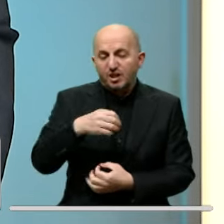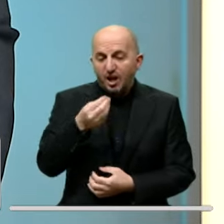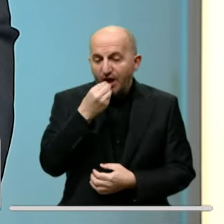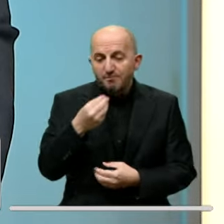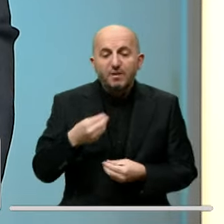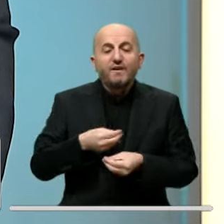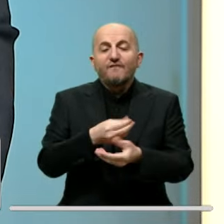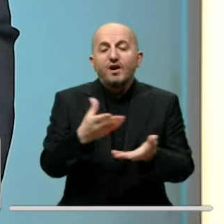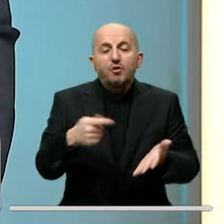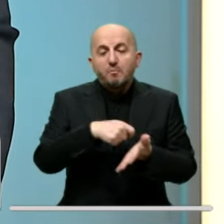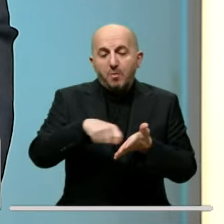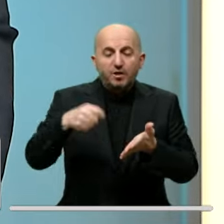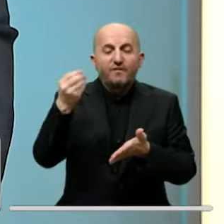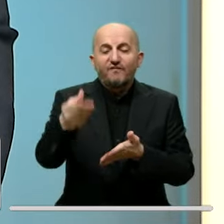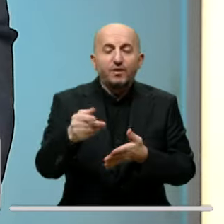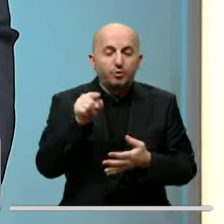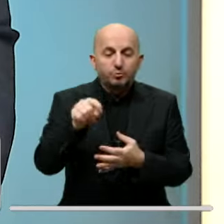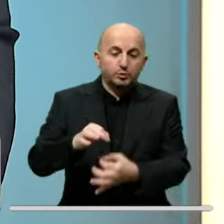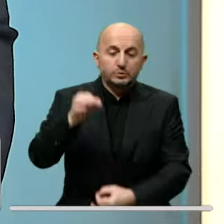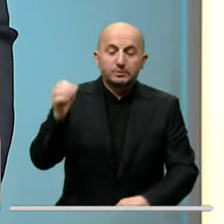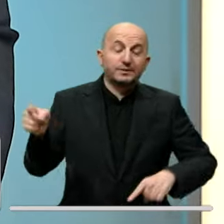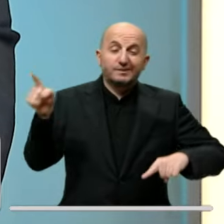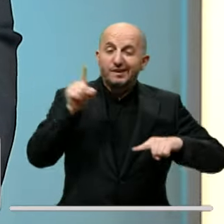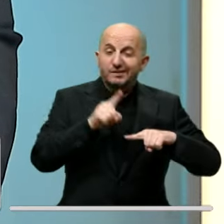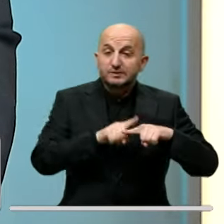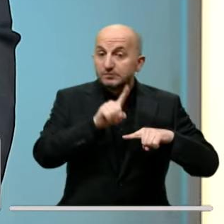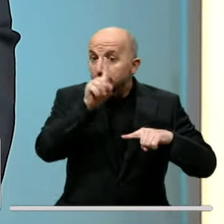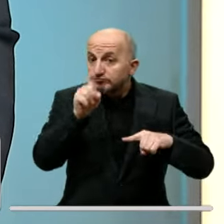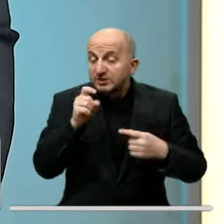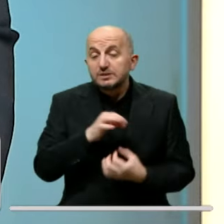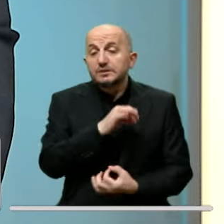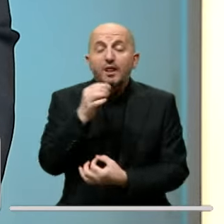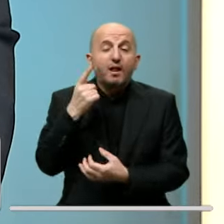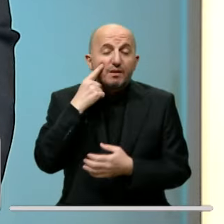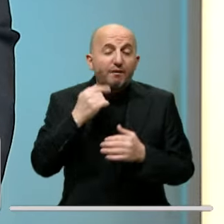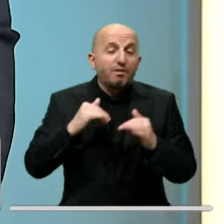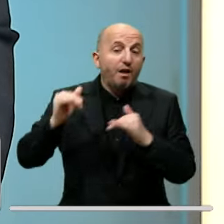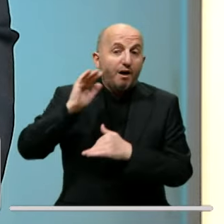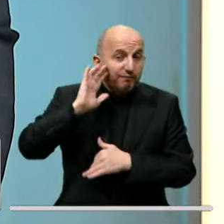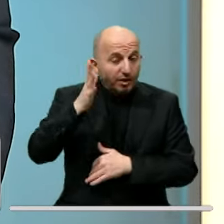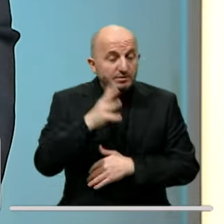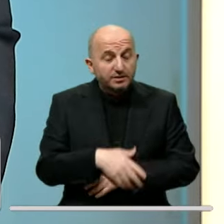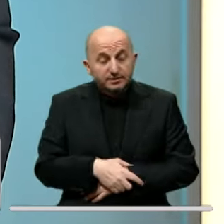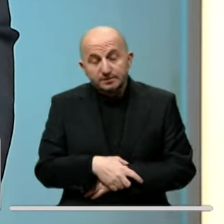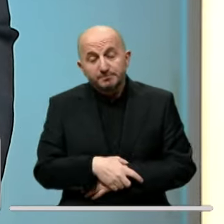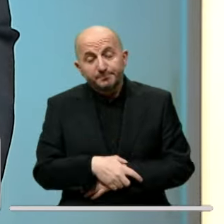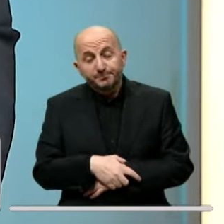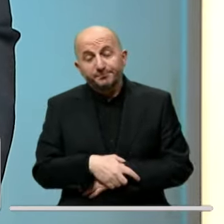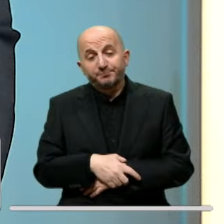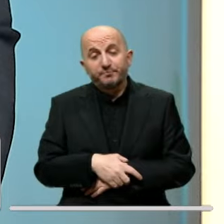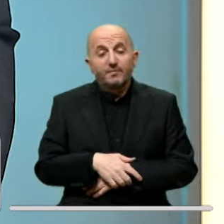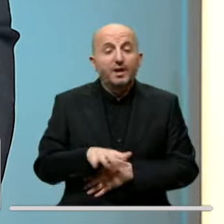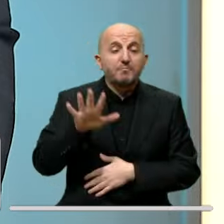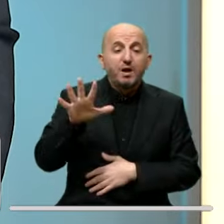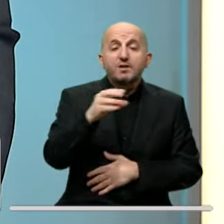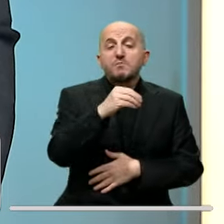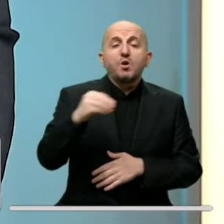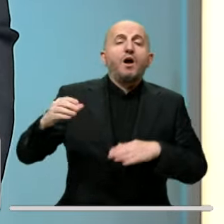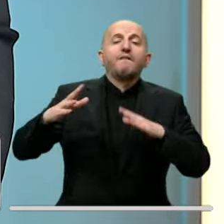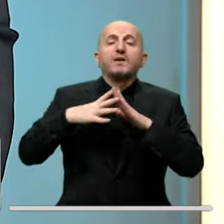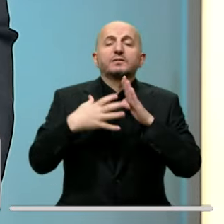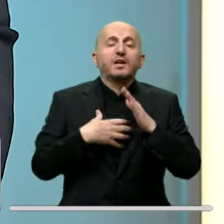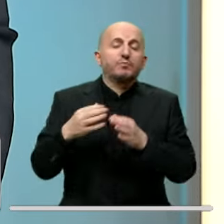veriyor. Bu insanın katkısı mı insanlara ve devlete daha fazladır? Yani 5 milyonluk eve